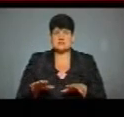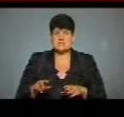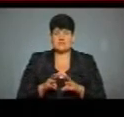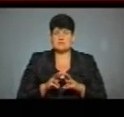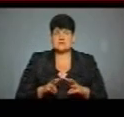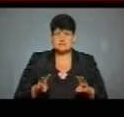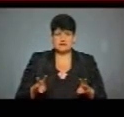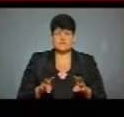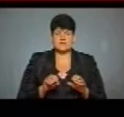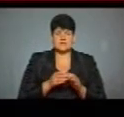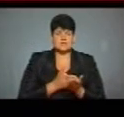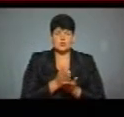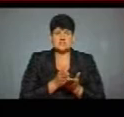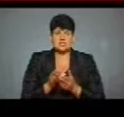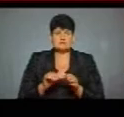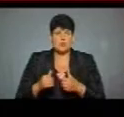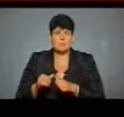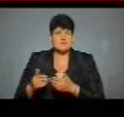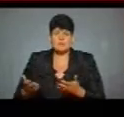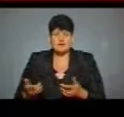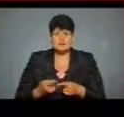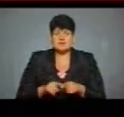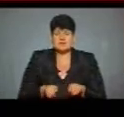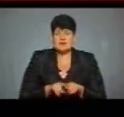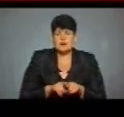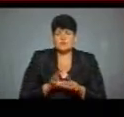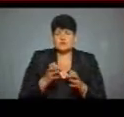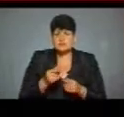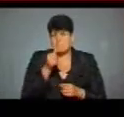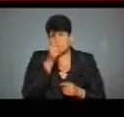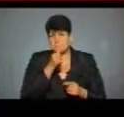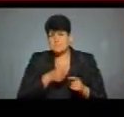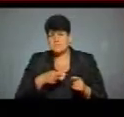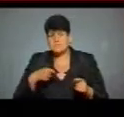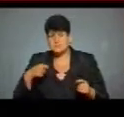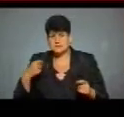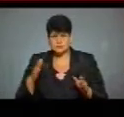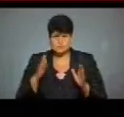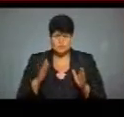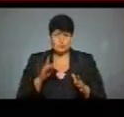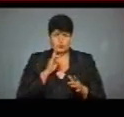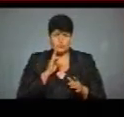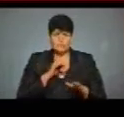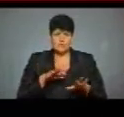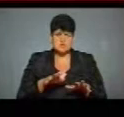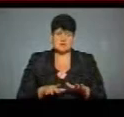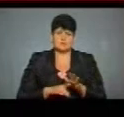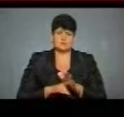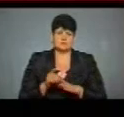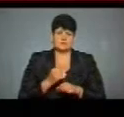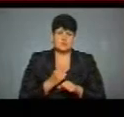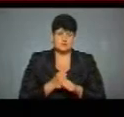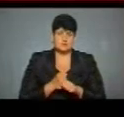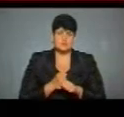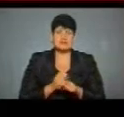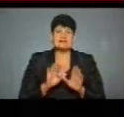вони не розійшлись по профільних комітетах. Тобто це ще також буде до місяця часу, поки вони займуть посади, поки вони вступлять в свої повноваження. От